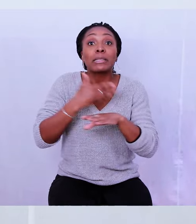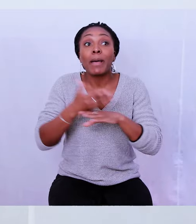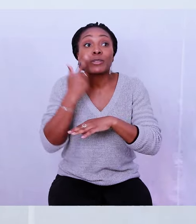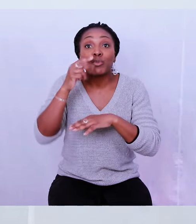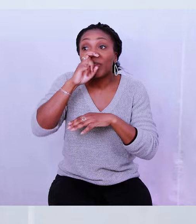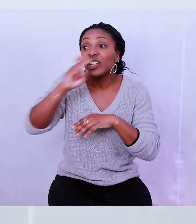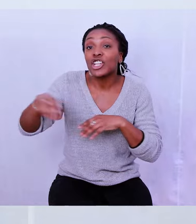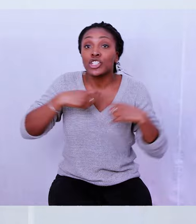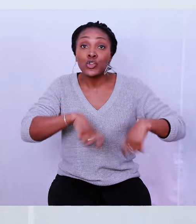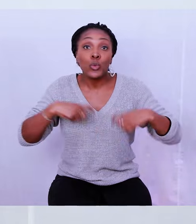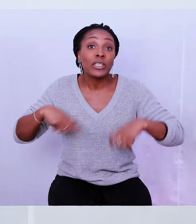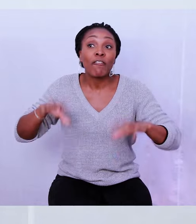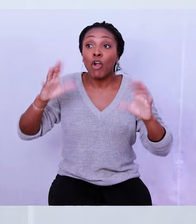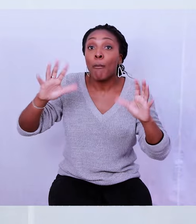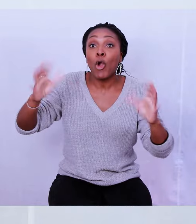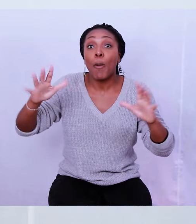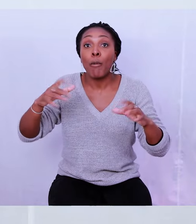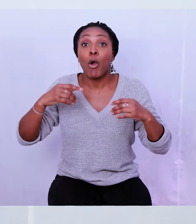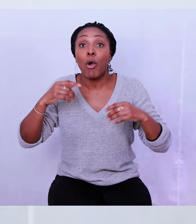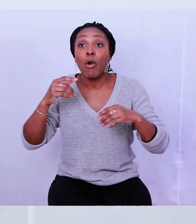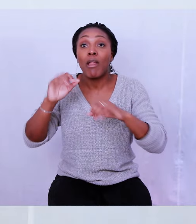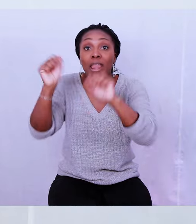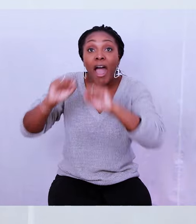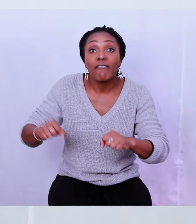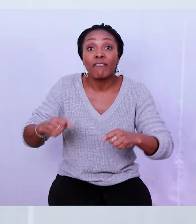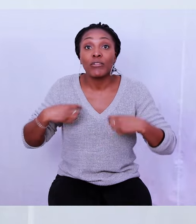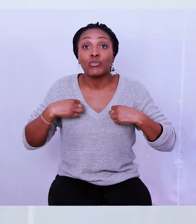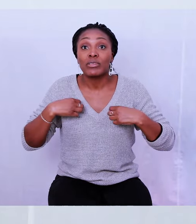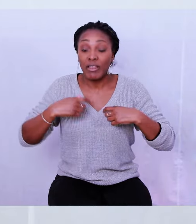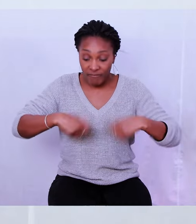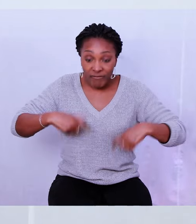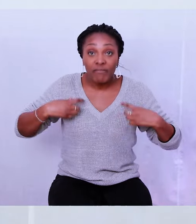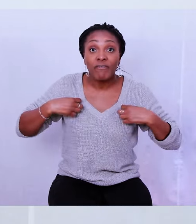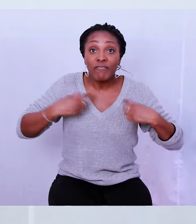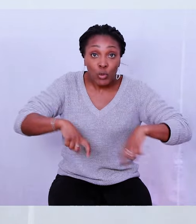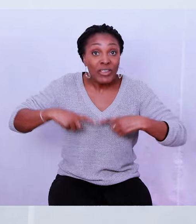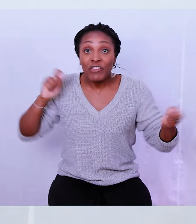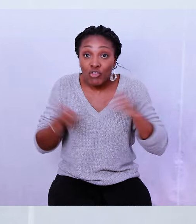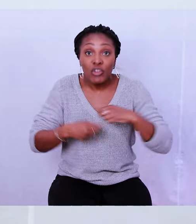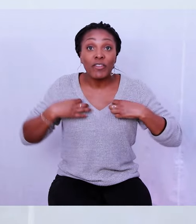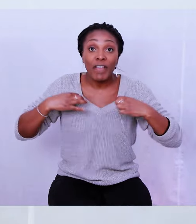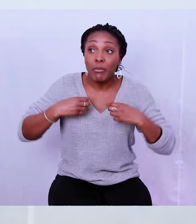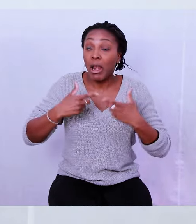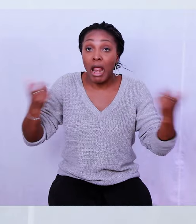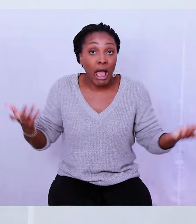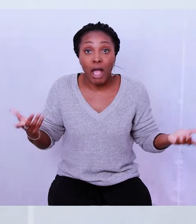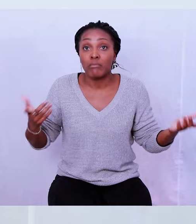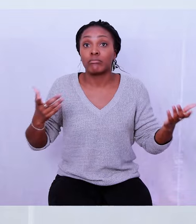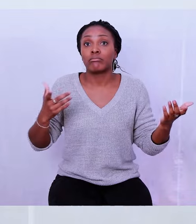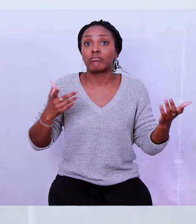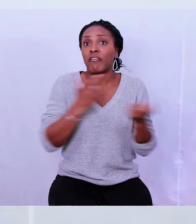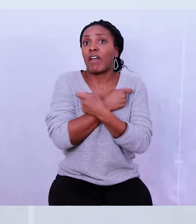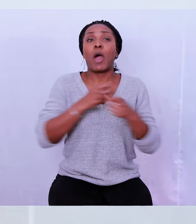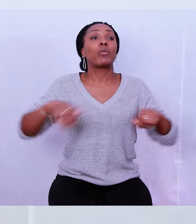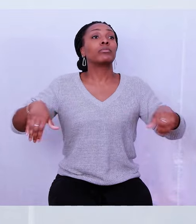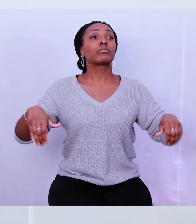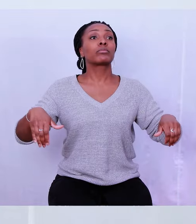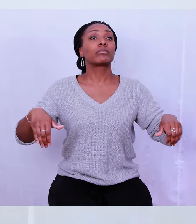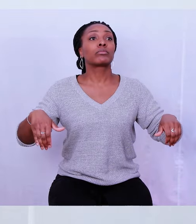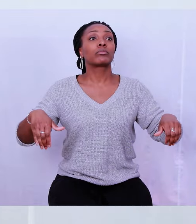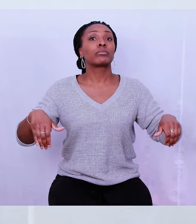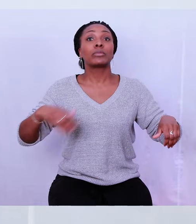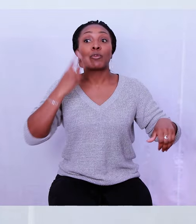comment on s'est occupé de Joseph, comment, on a lavé Joseph, comment on l'a habillé. Tout ça, ça lui appartenait pas, mais il savait